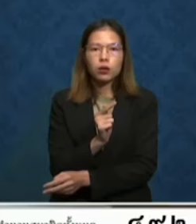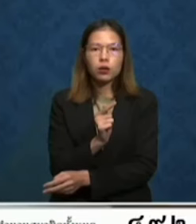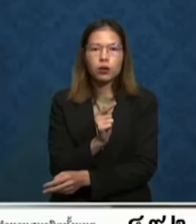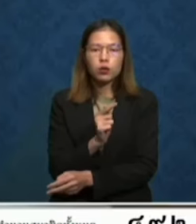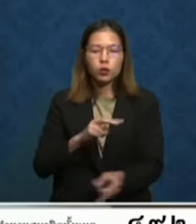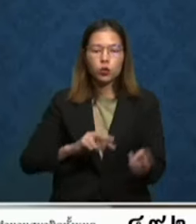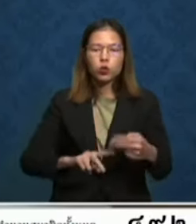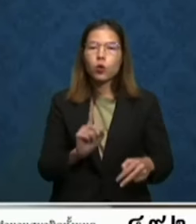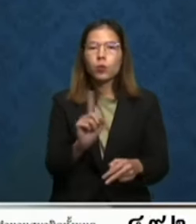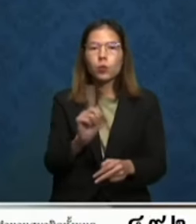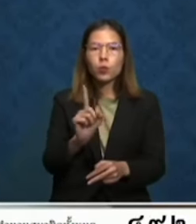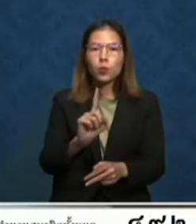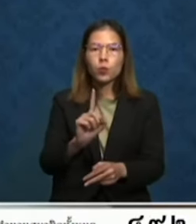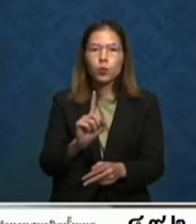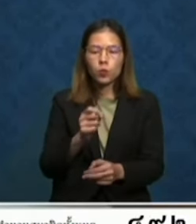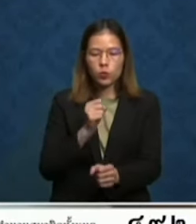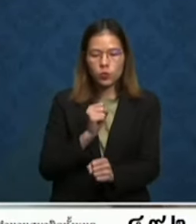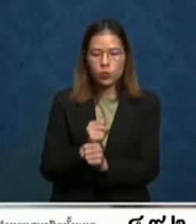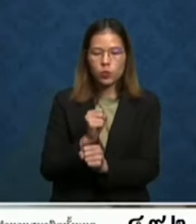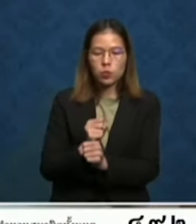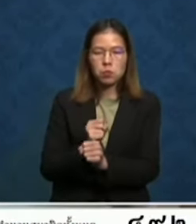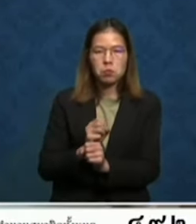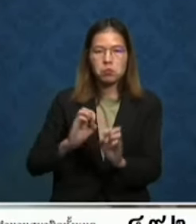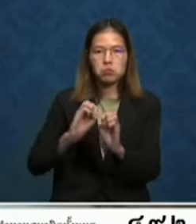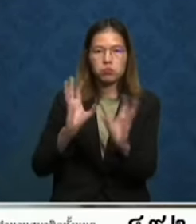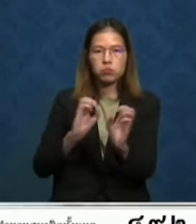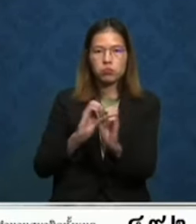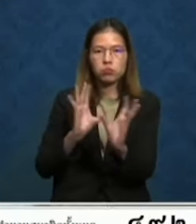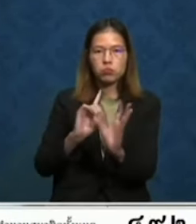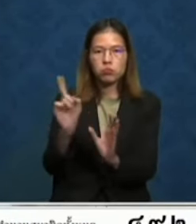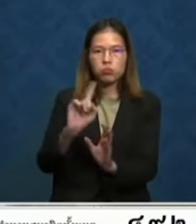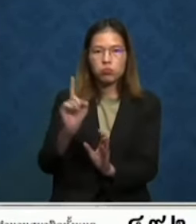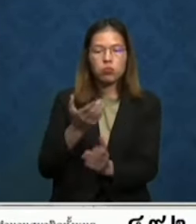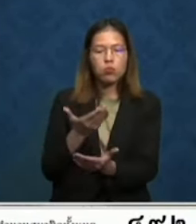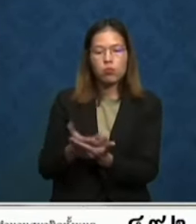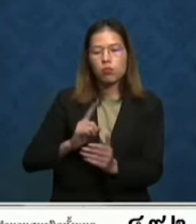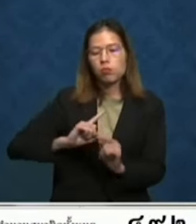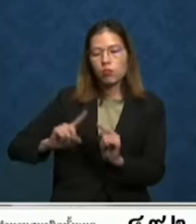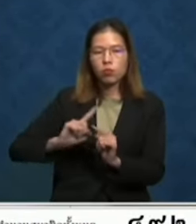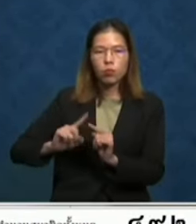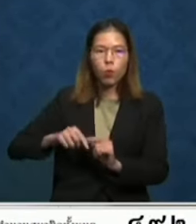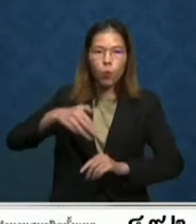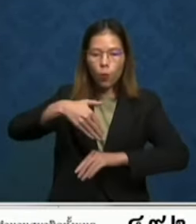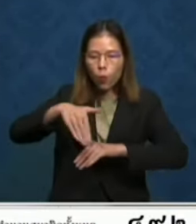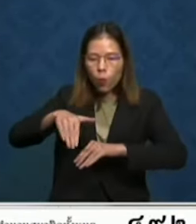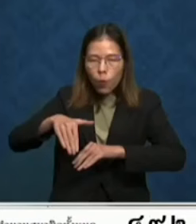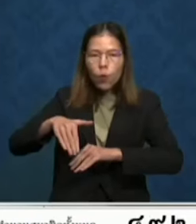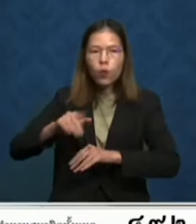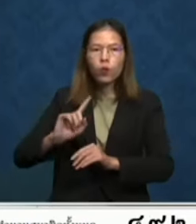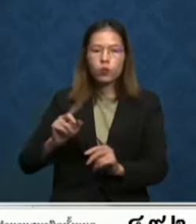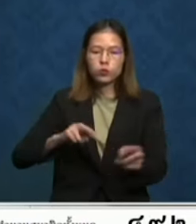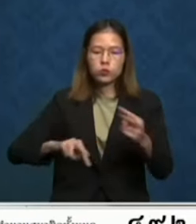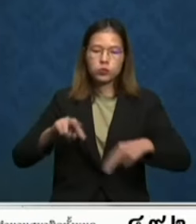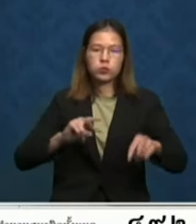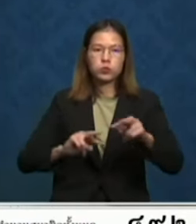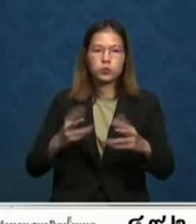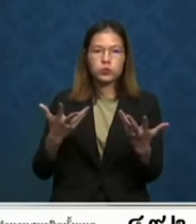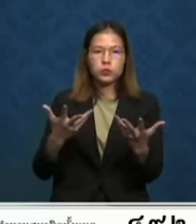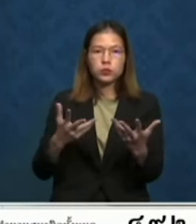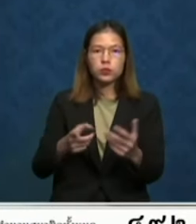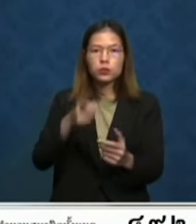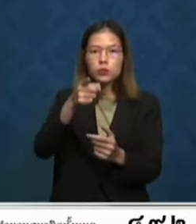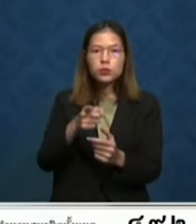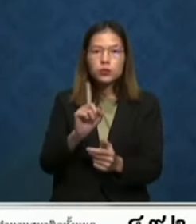อบยังไงเพื่อให้เกิดความคล่องตัวแต่ท่านประธานครับเงินต่างๆเหล่านี้เงินนอกงบประมาณพูดไปเหมือนไม่มีการตรวจสอบแต่จริง